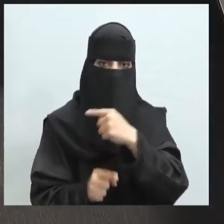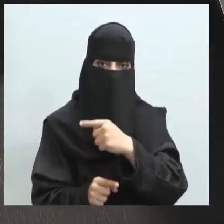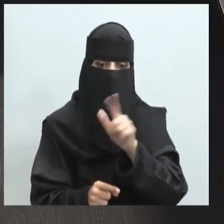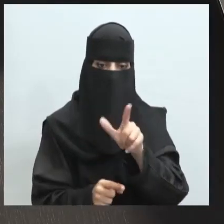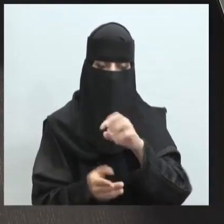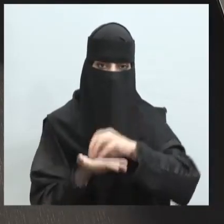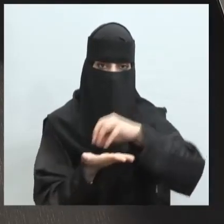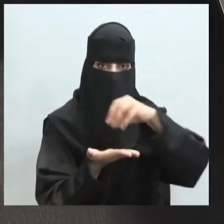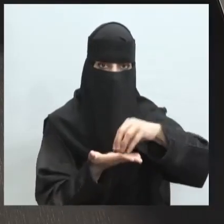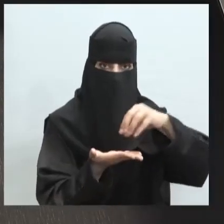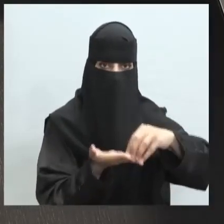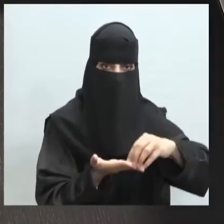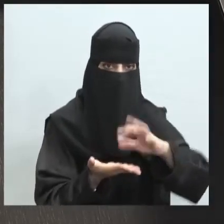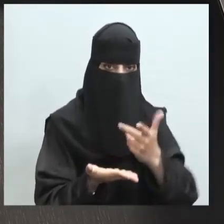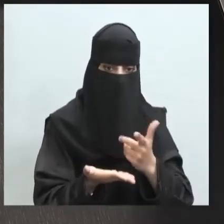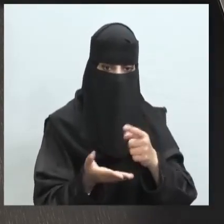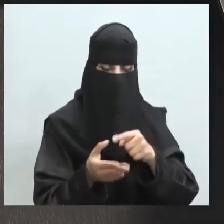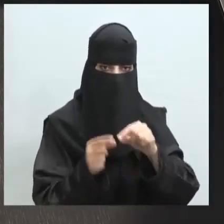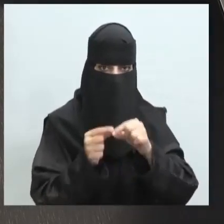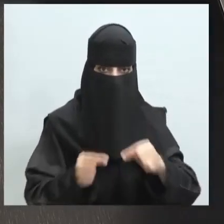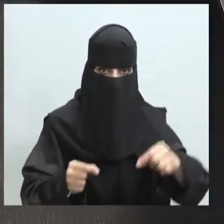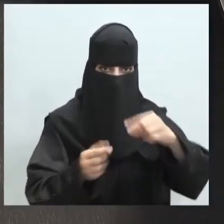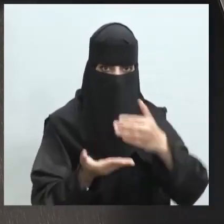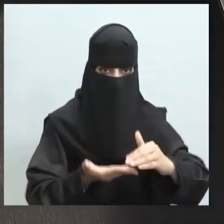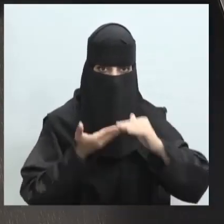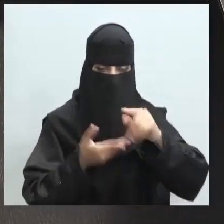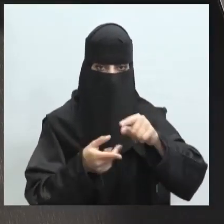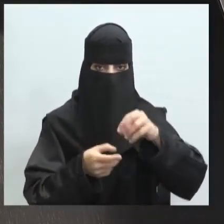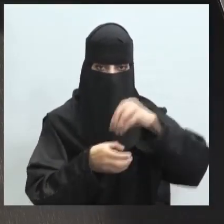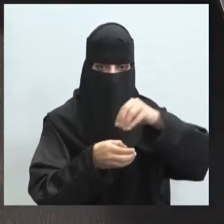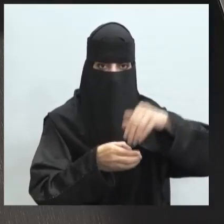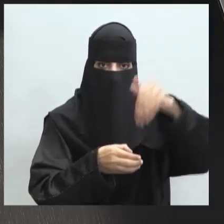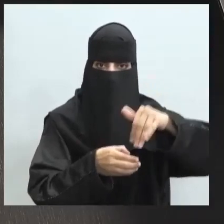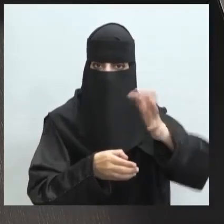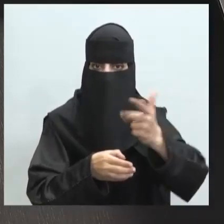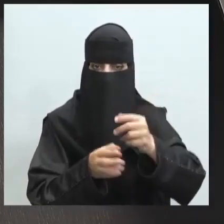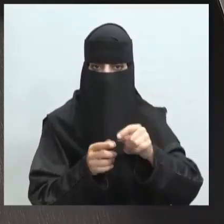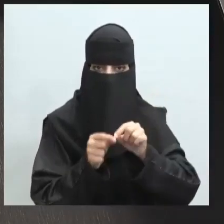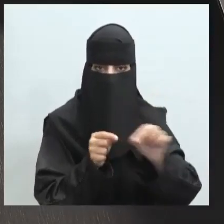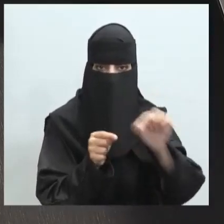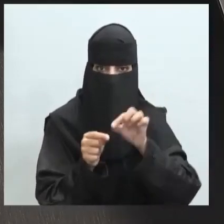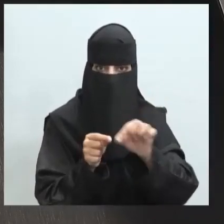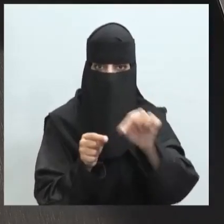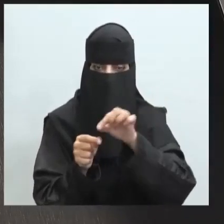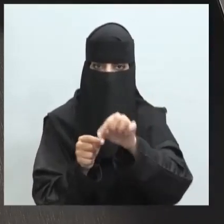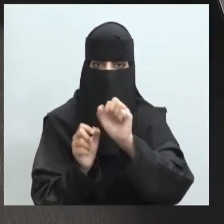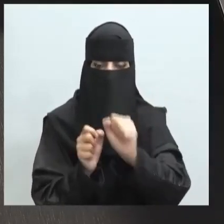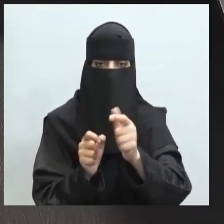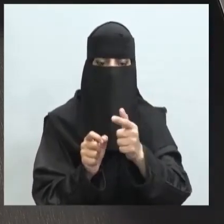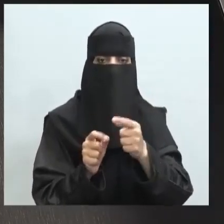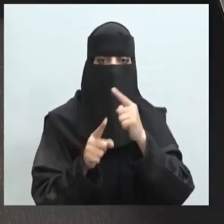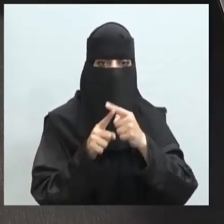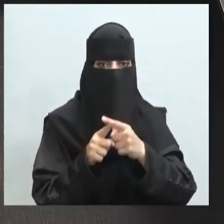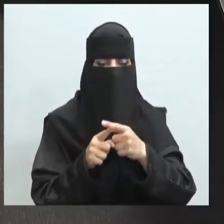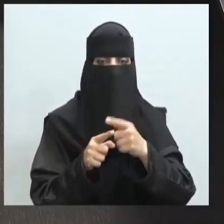تنتقل هذه الشحنات عبر هذه الاسلاك التي تحتوي بداخلها على موصلات للكهرباء مواد موصله نحاس